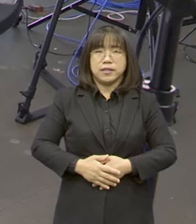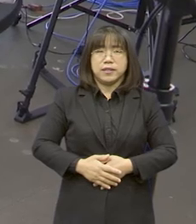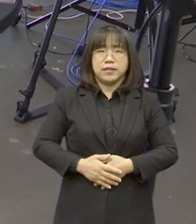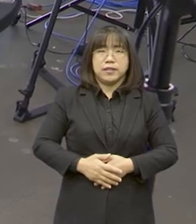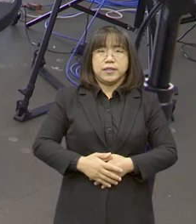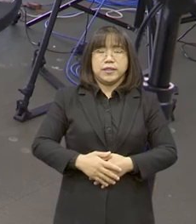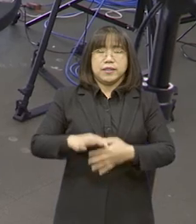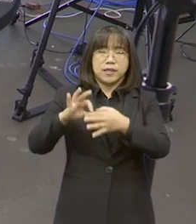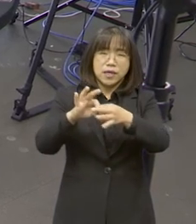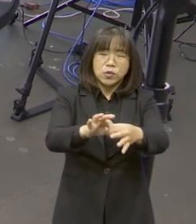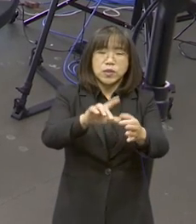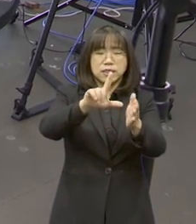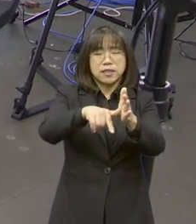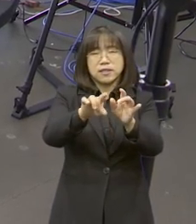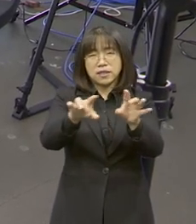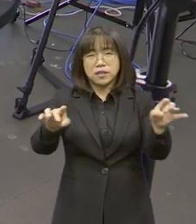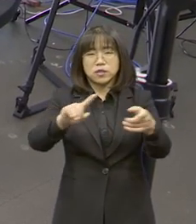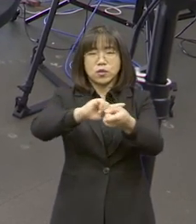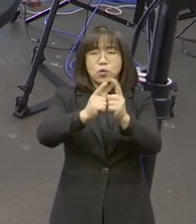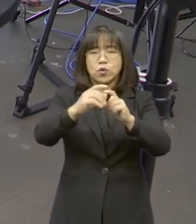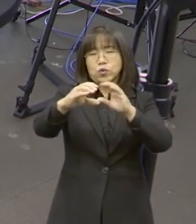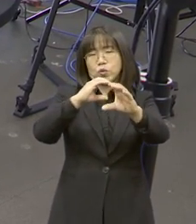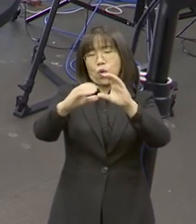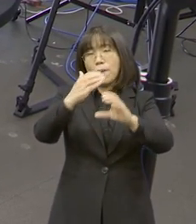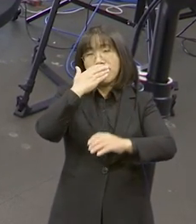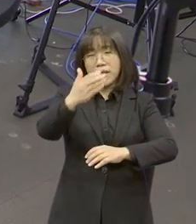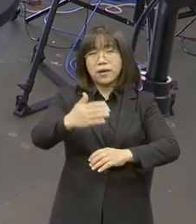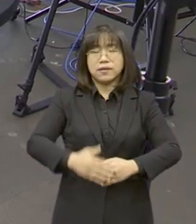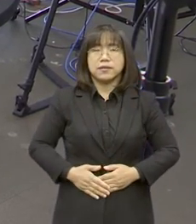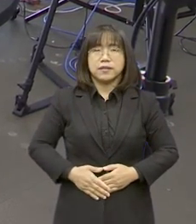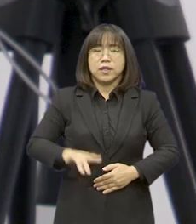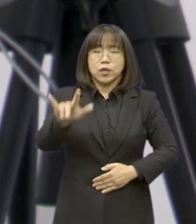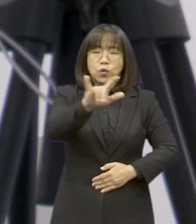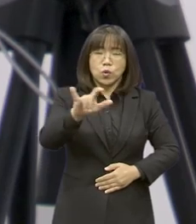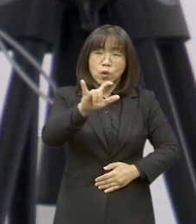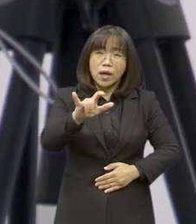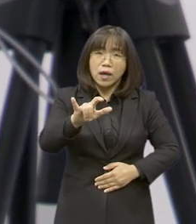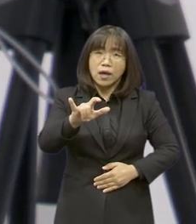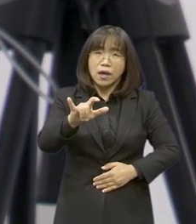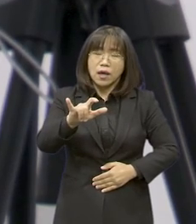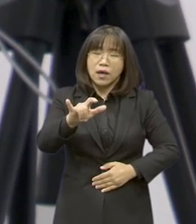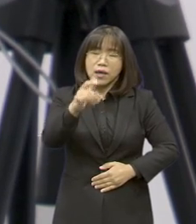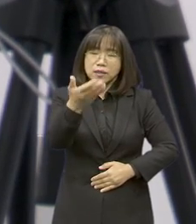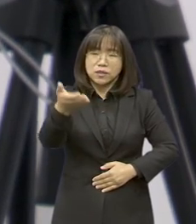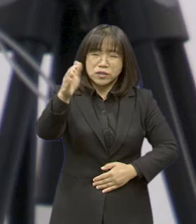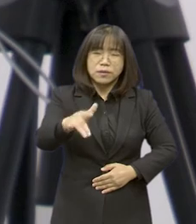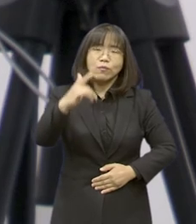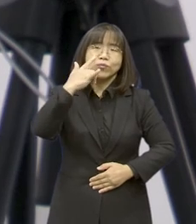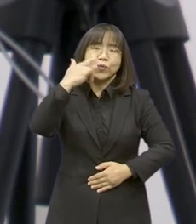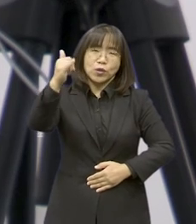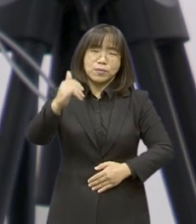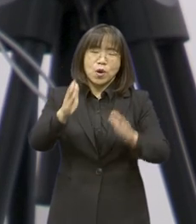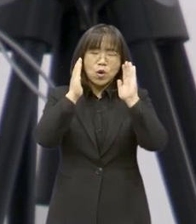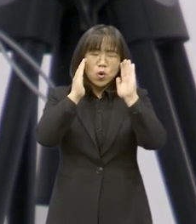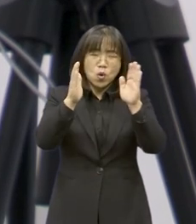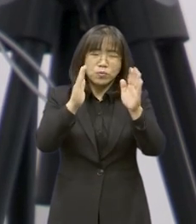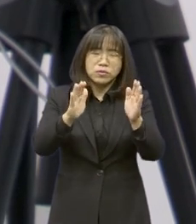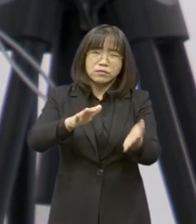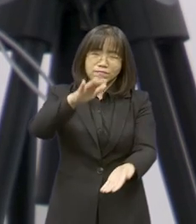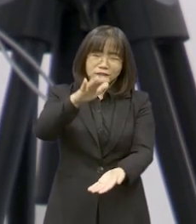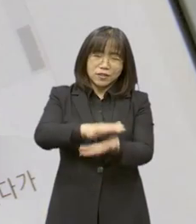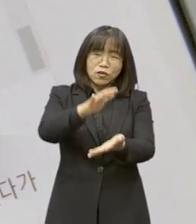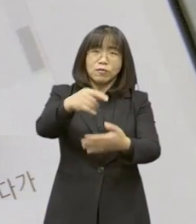있으며 채팅과 댓글을 통해 실시간으로 소통할 수 있습니다 한편 코로나 에도 식을 줄 모르는